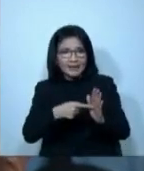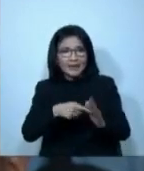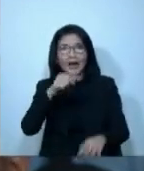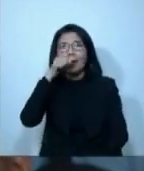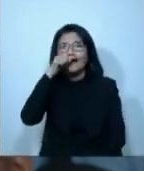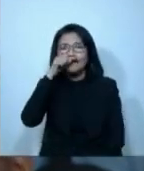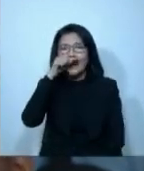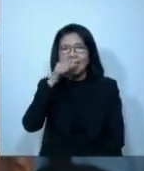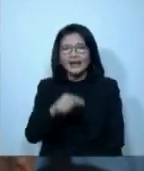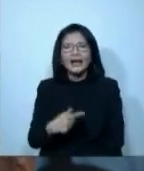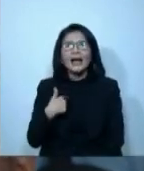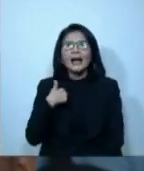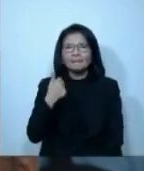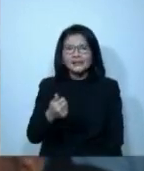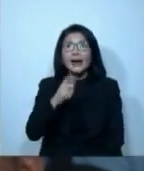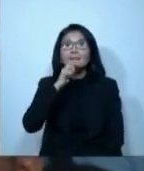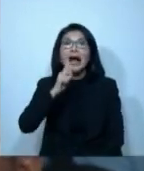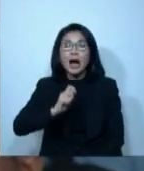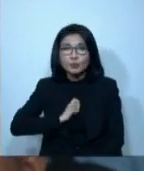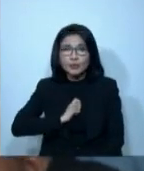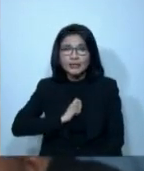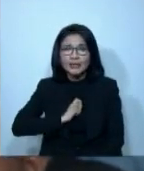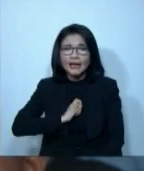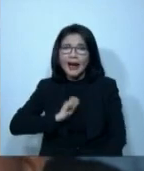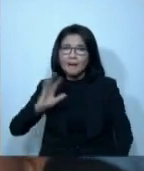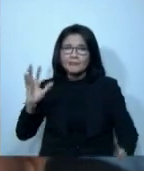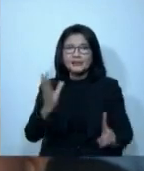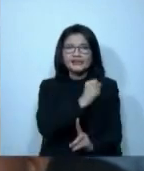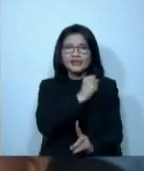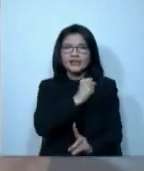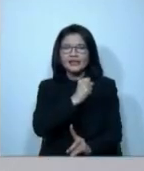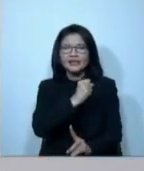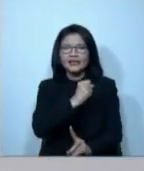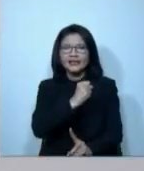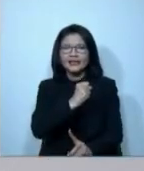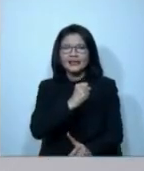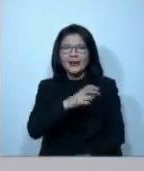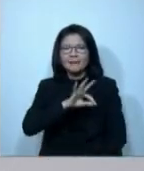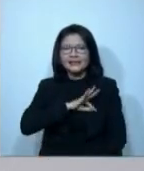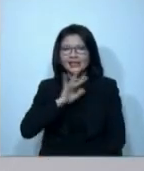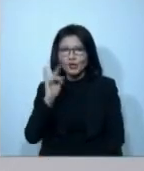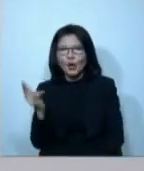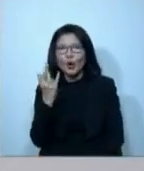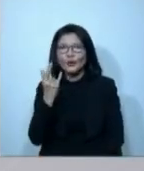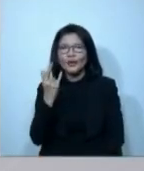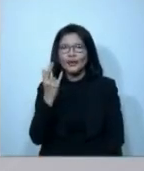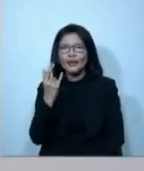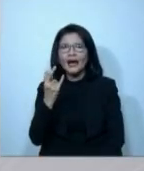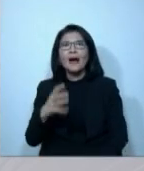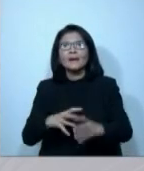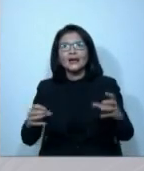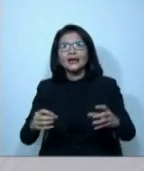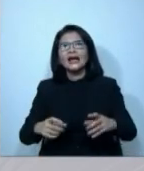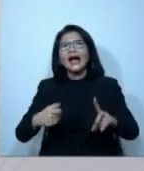Bapak bisa mengakui prestasi pemerintah Jokowi dalam mengembangkan